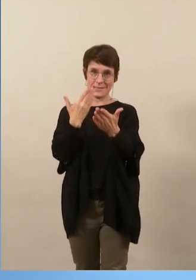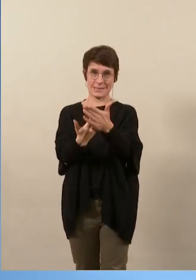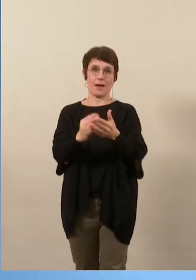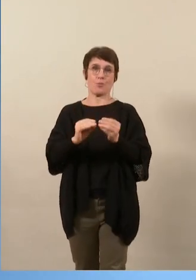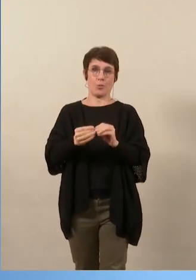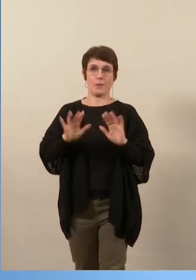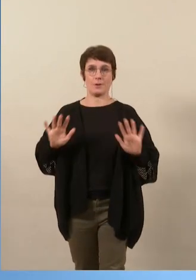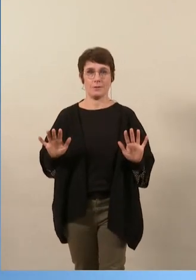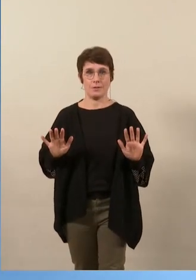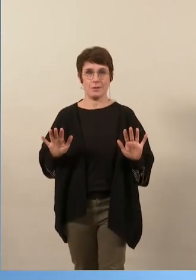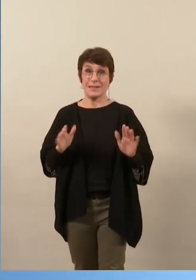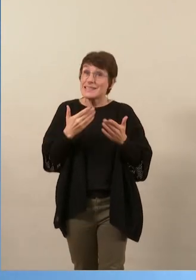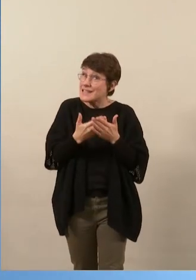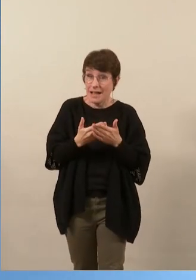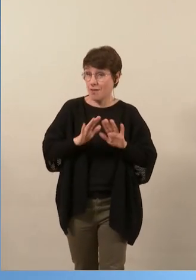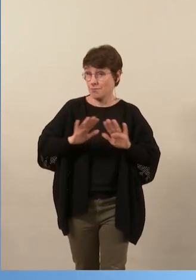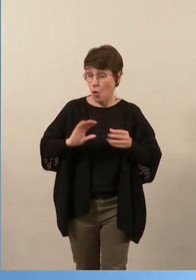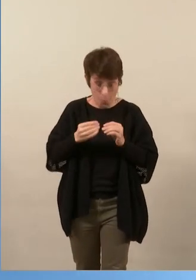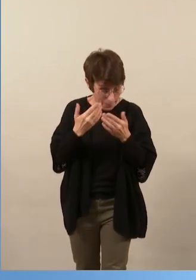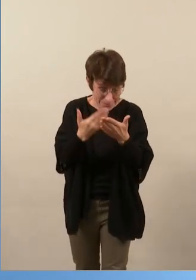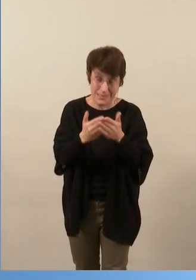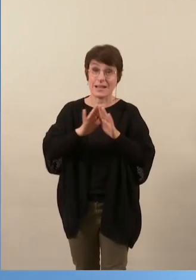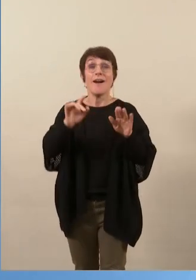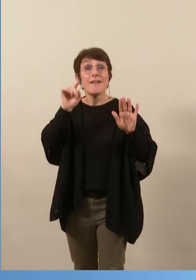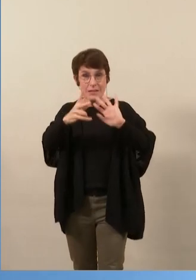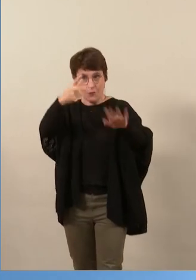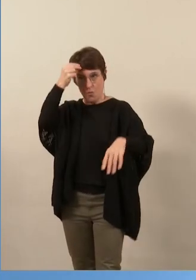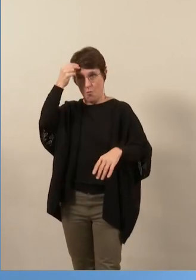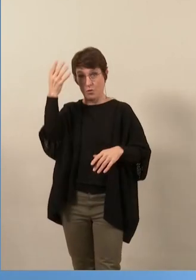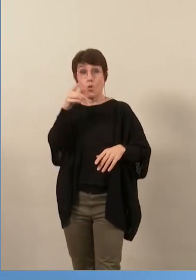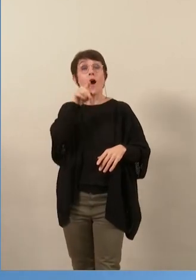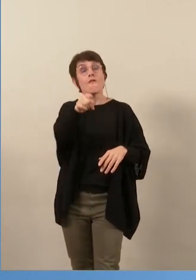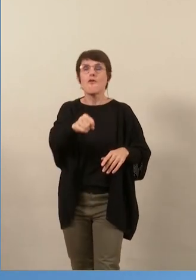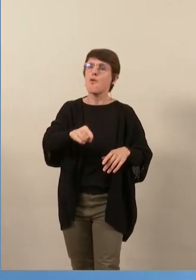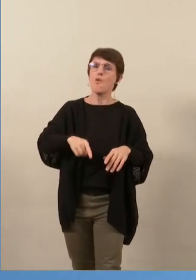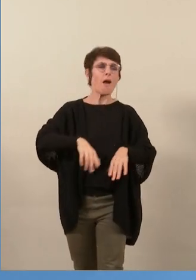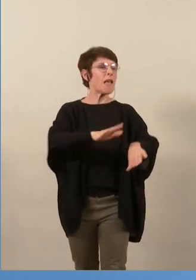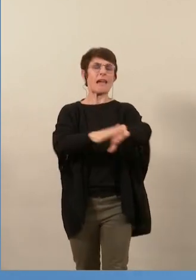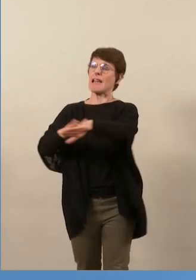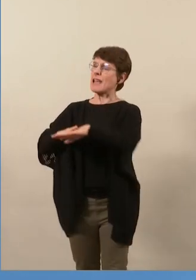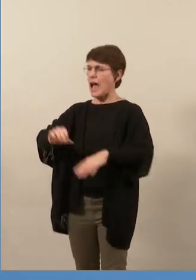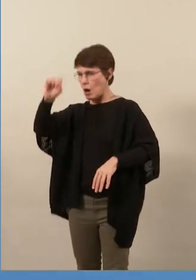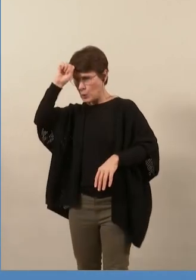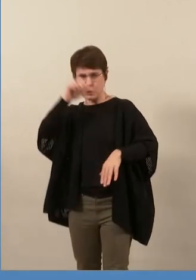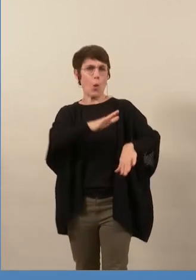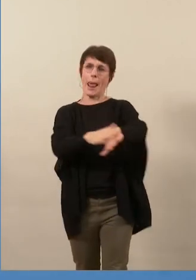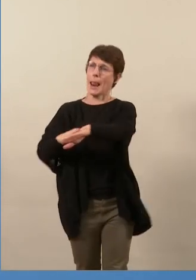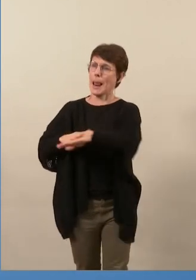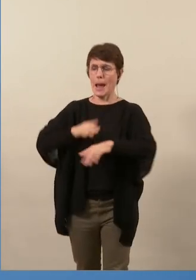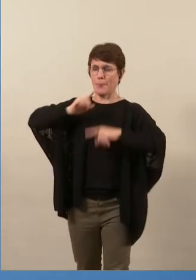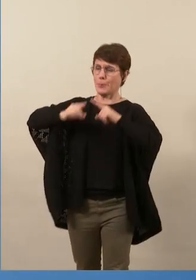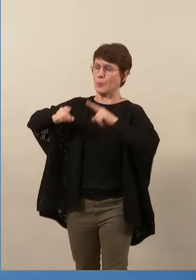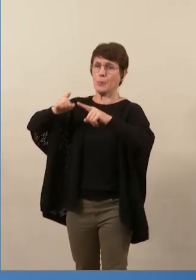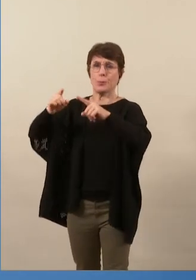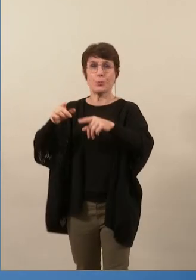grenoblois c'est cela il faut absolument que vous compreniez que les leçons que vous donnez aux autres surtout et que vous ne pratiquez pas totalement